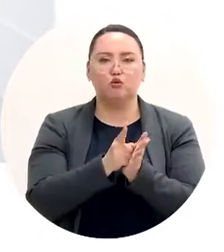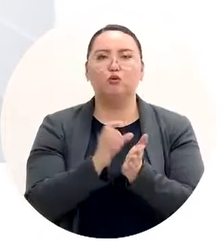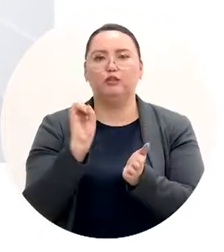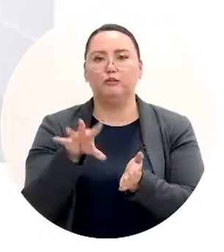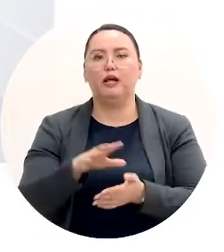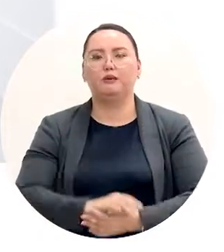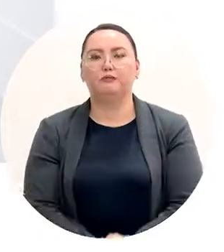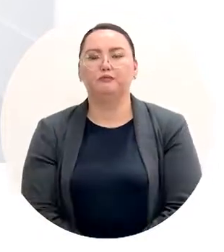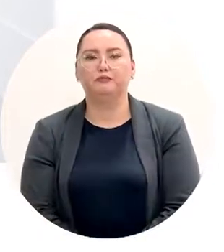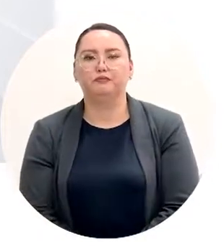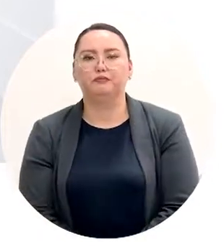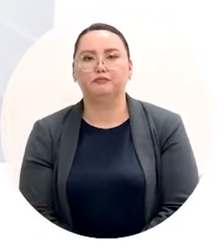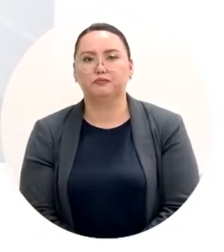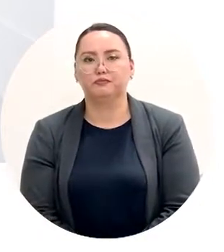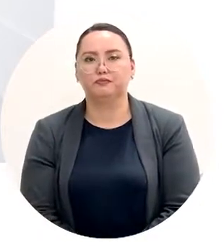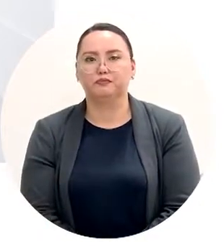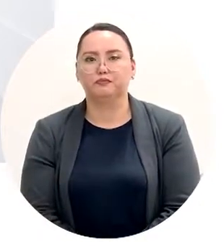аа.